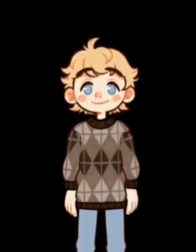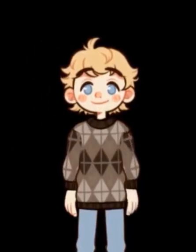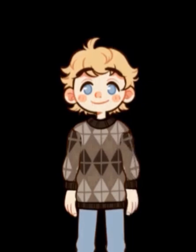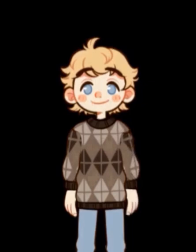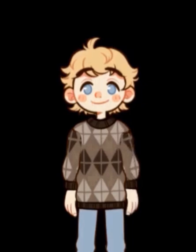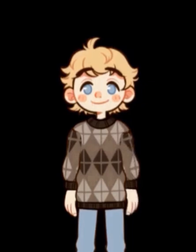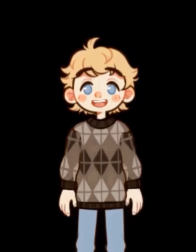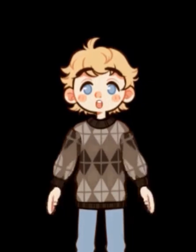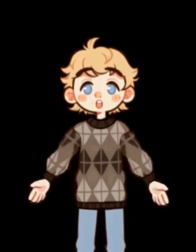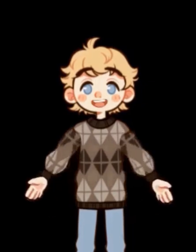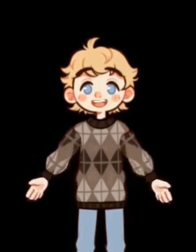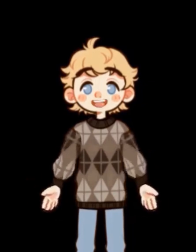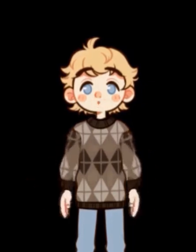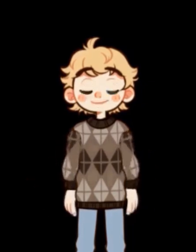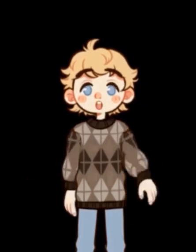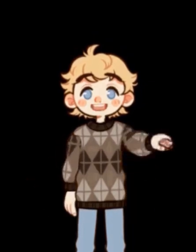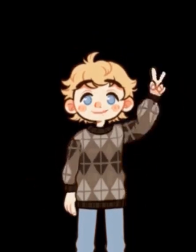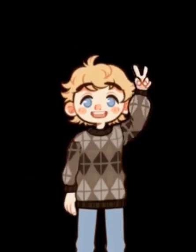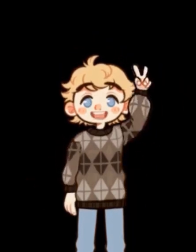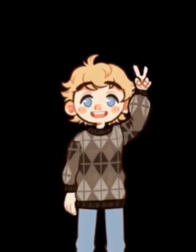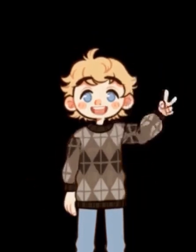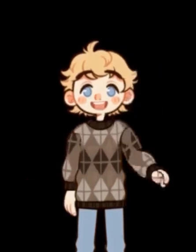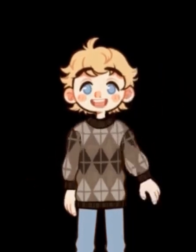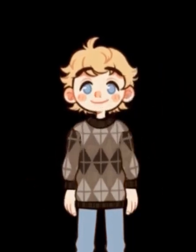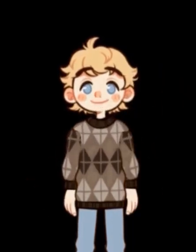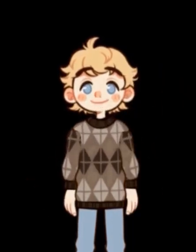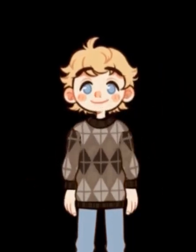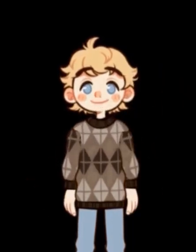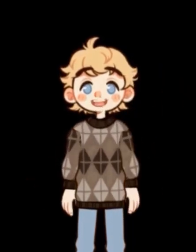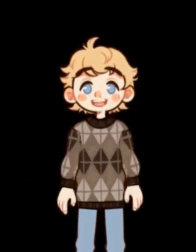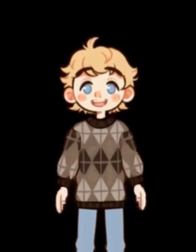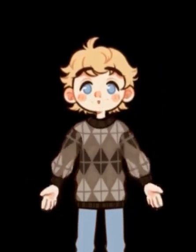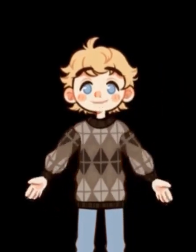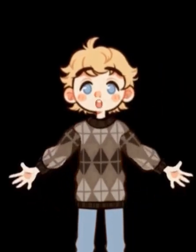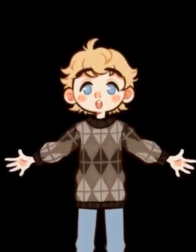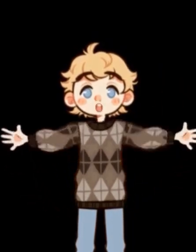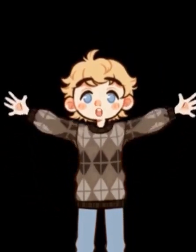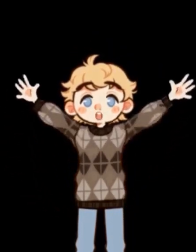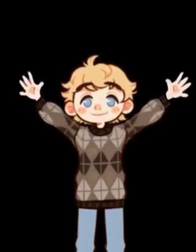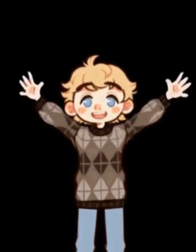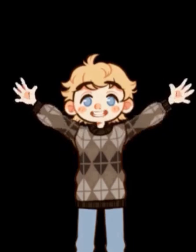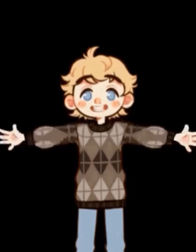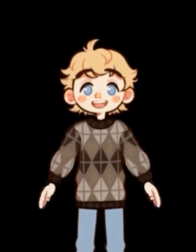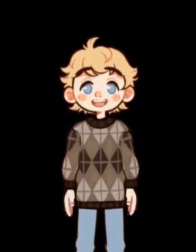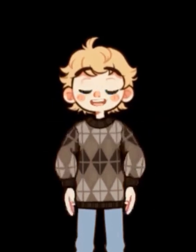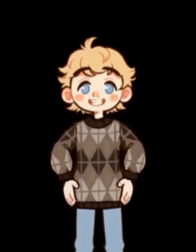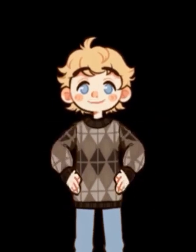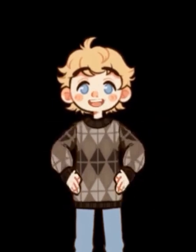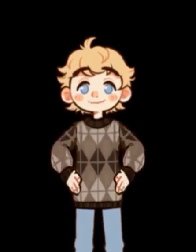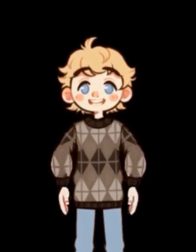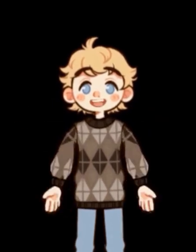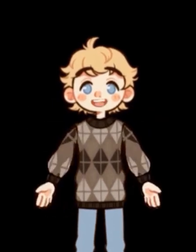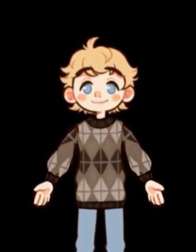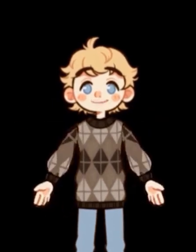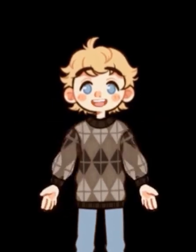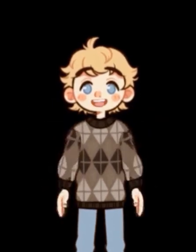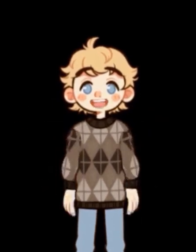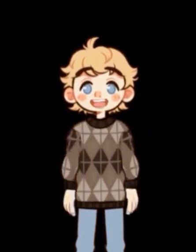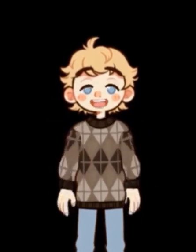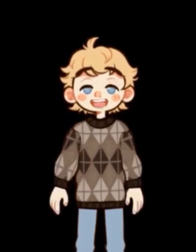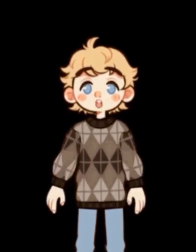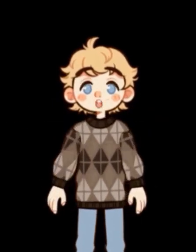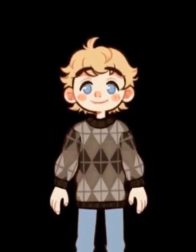Tomàs. Ja ho veieu, sóc el més alt de la clica. Em sento molt feliç de tenir amigues i